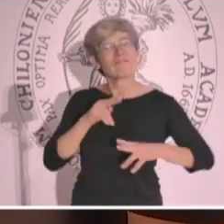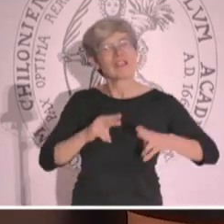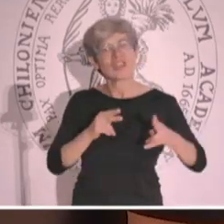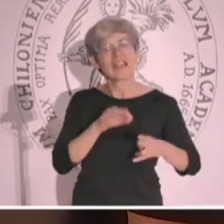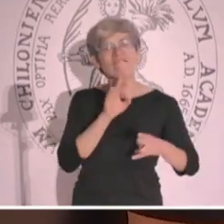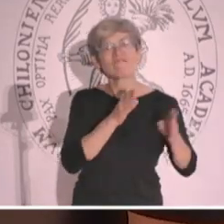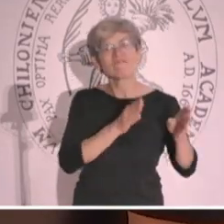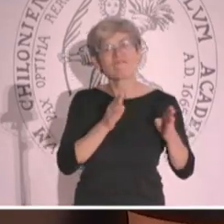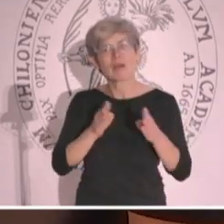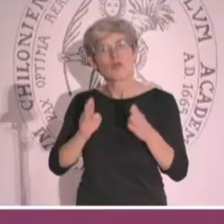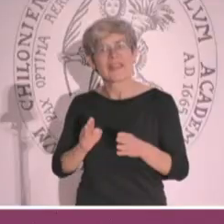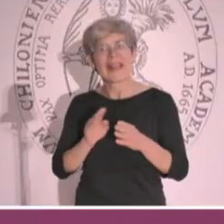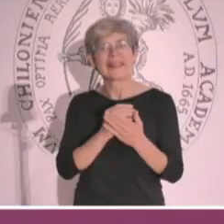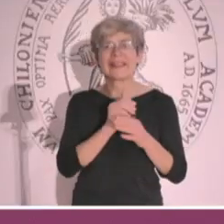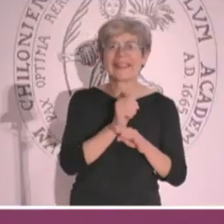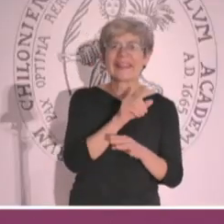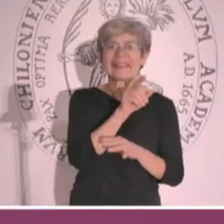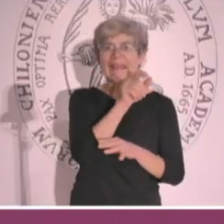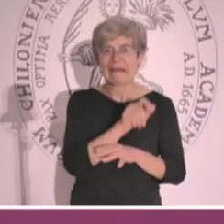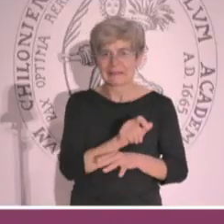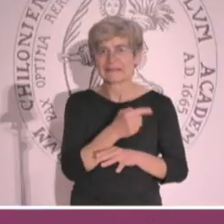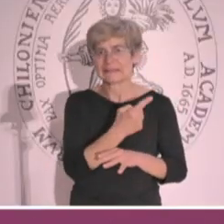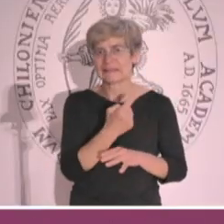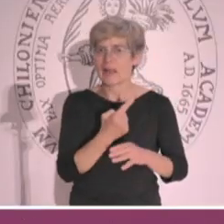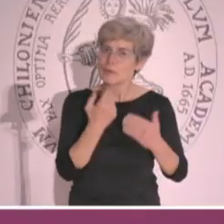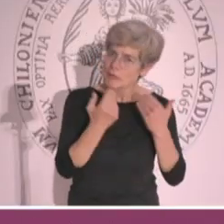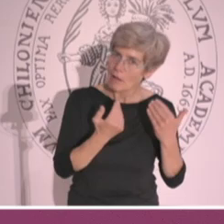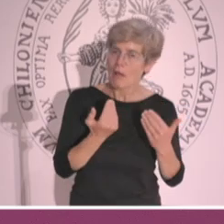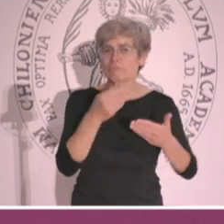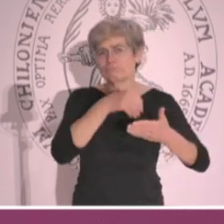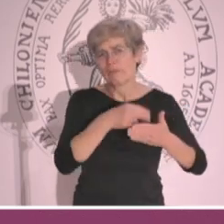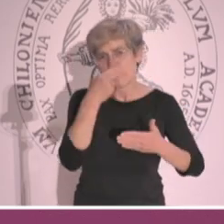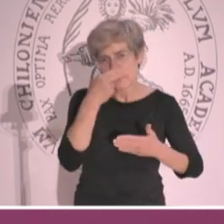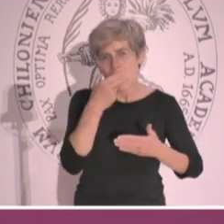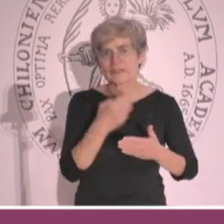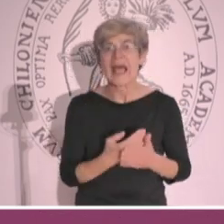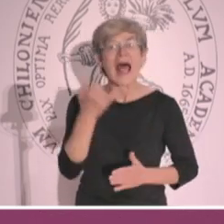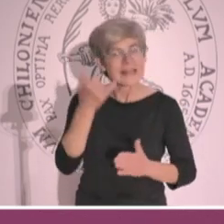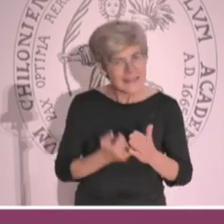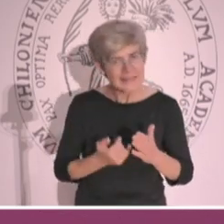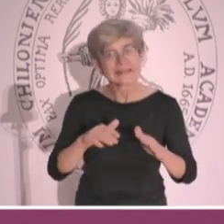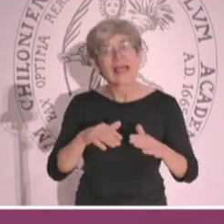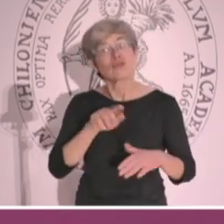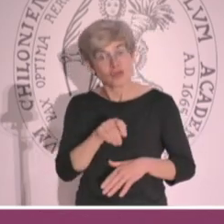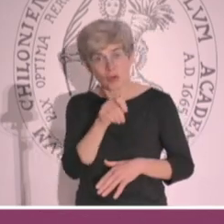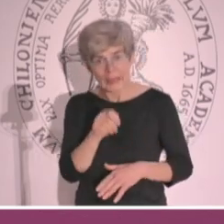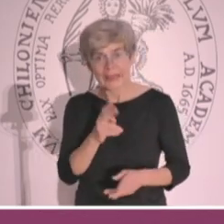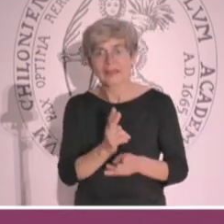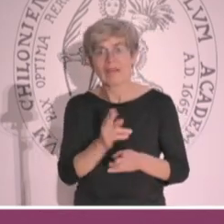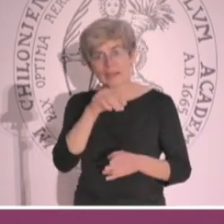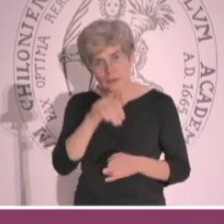vorstellen. Und am Schluss gibt es noch ein Slam Poetry. Und dann möchte ich Sie auch ganz herzlich einladen zu